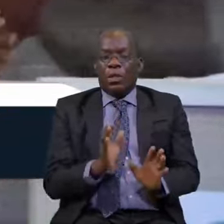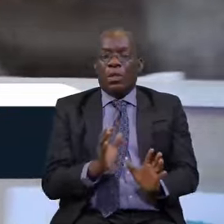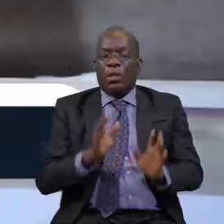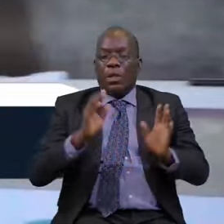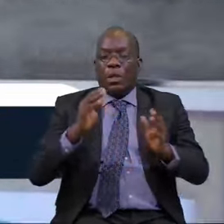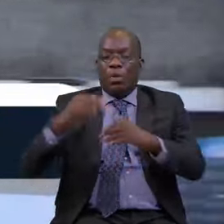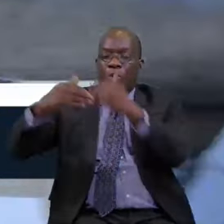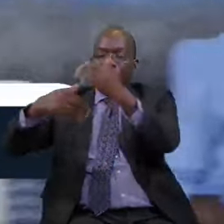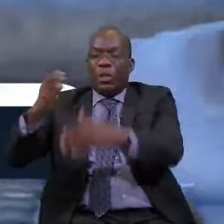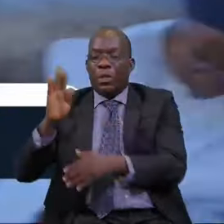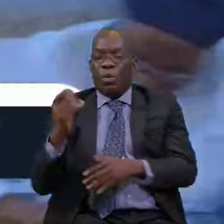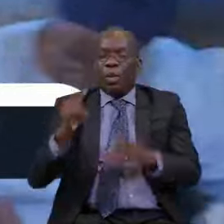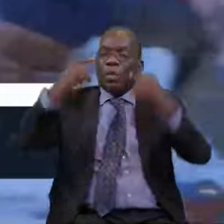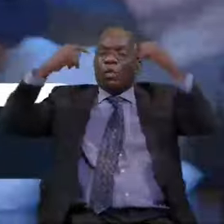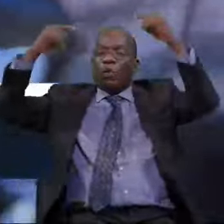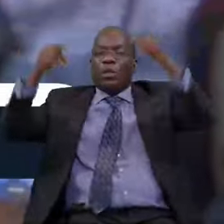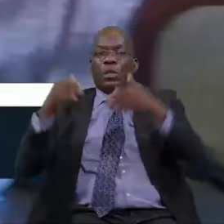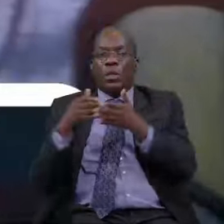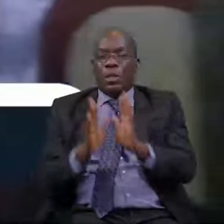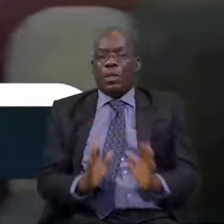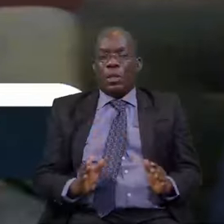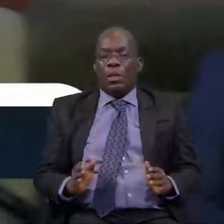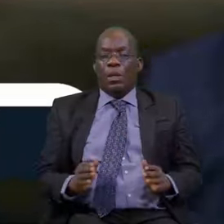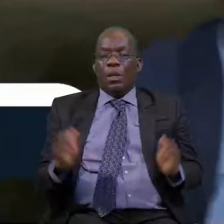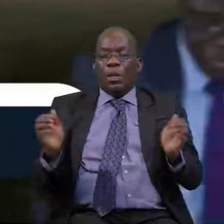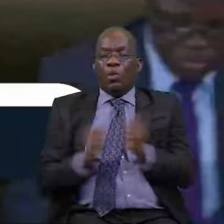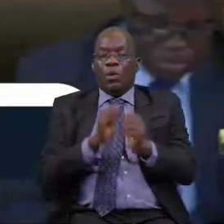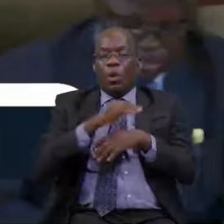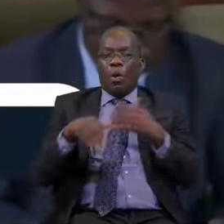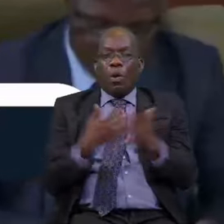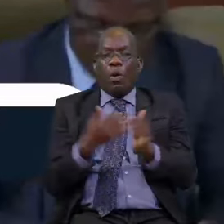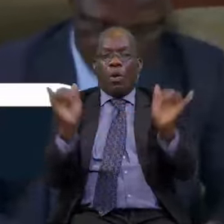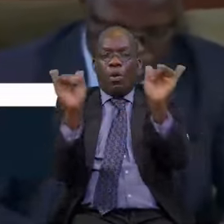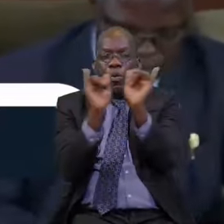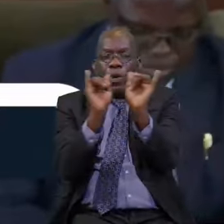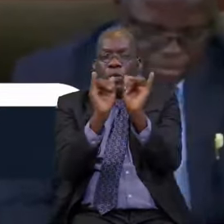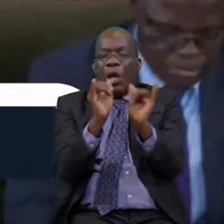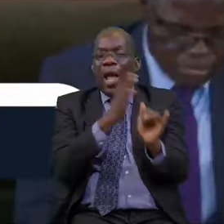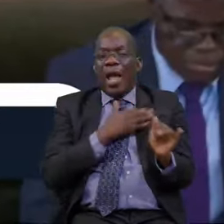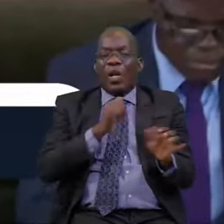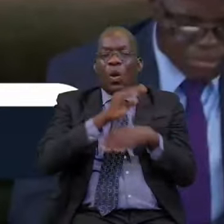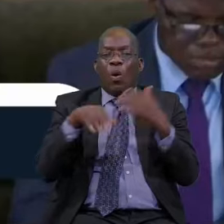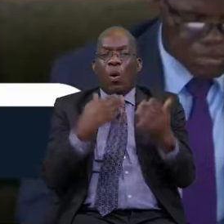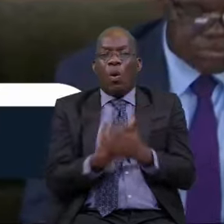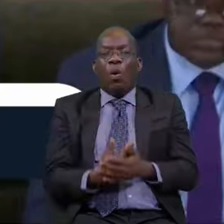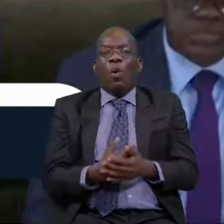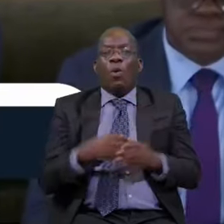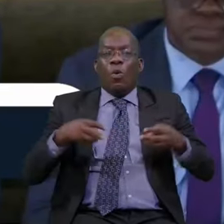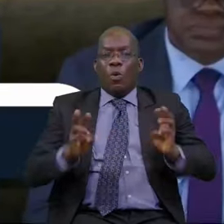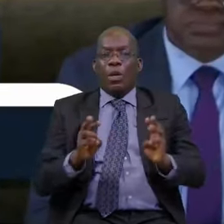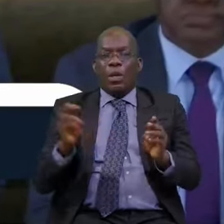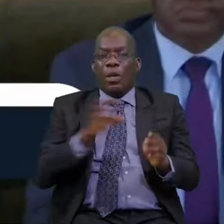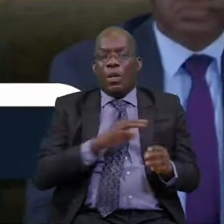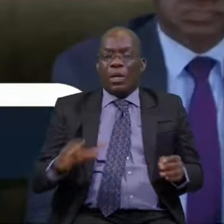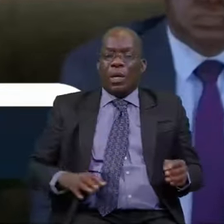reproductif par le dirigeant qui réussit. Avec les mesures et les ramifications, Christ